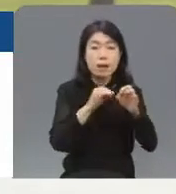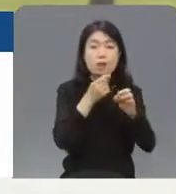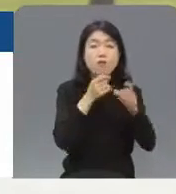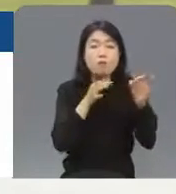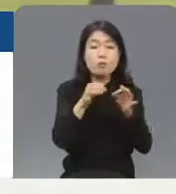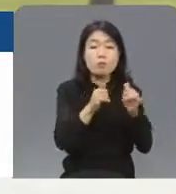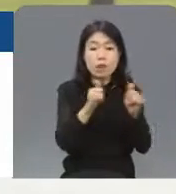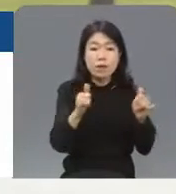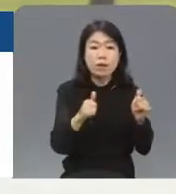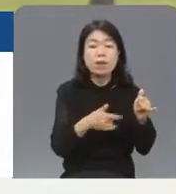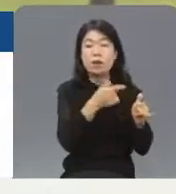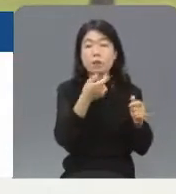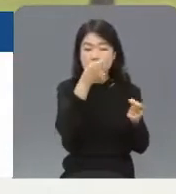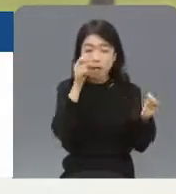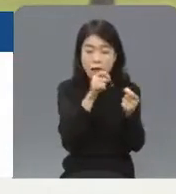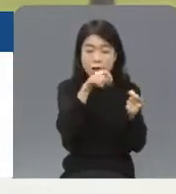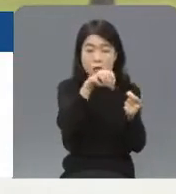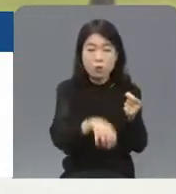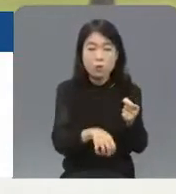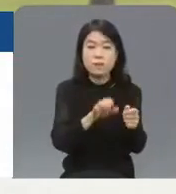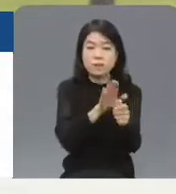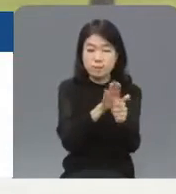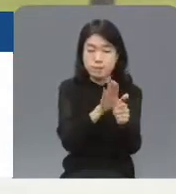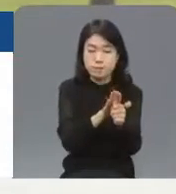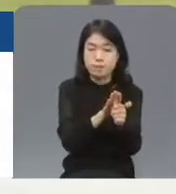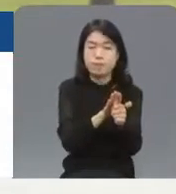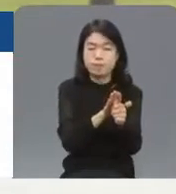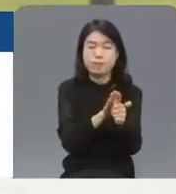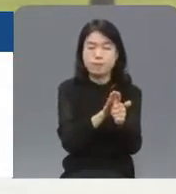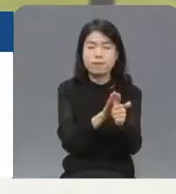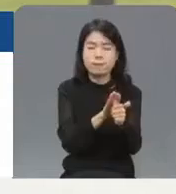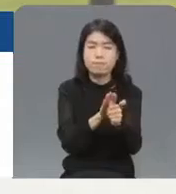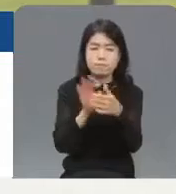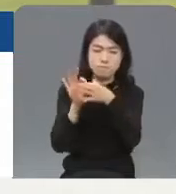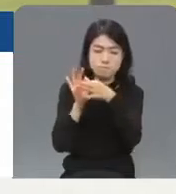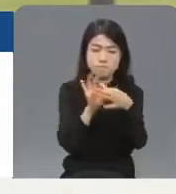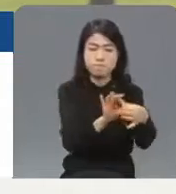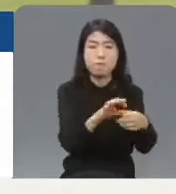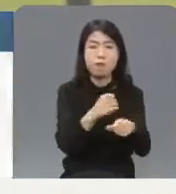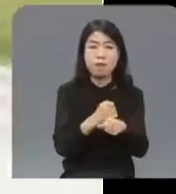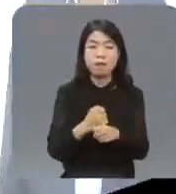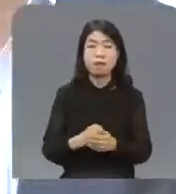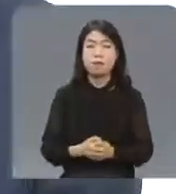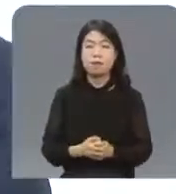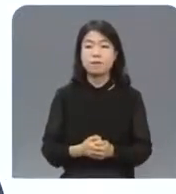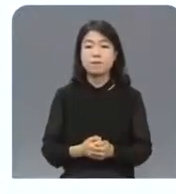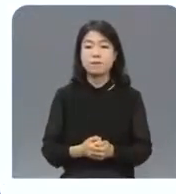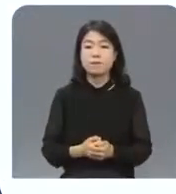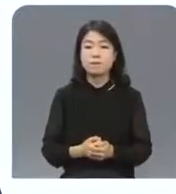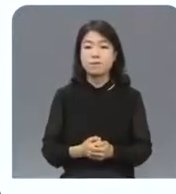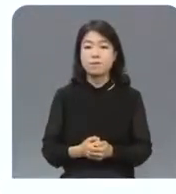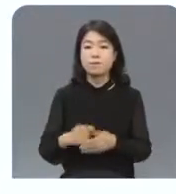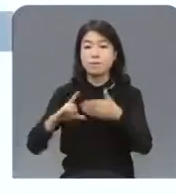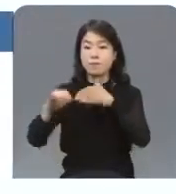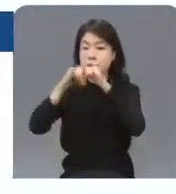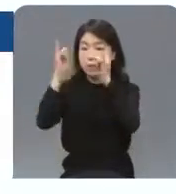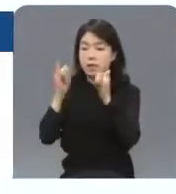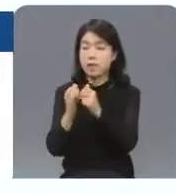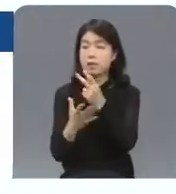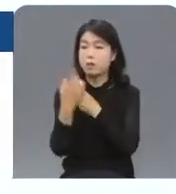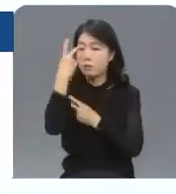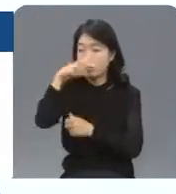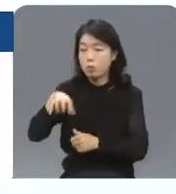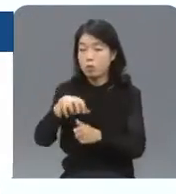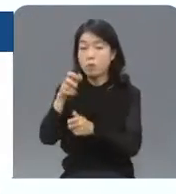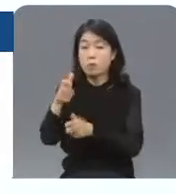소상공인들 분들의 곁에서 컨설팅과 지원들, 밀착 지원을 아끼지 않겠습니다. 지역사회 통합 돌봄